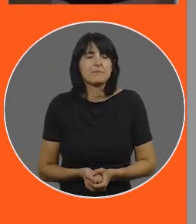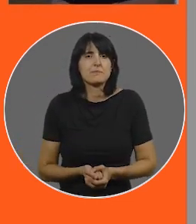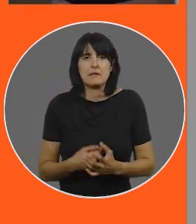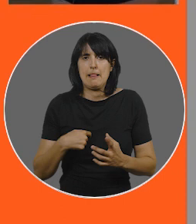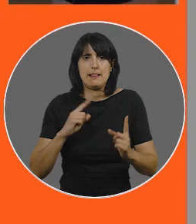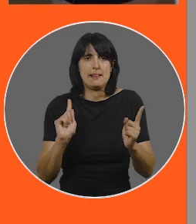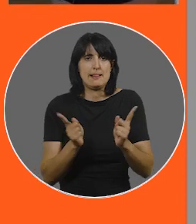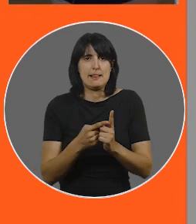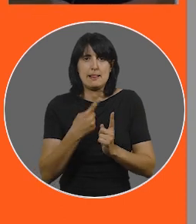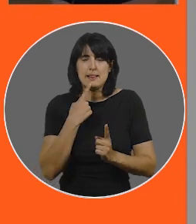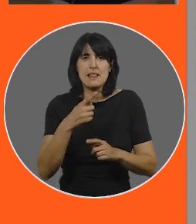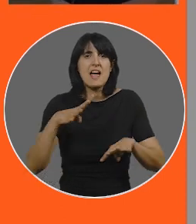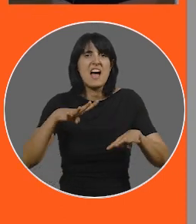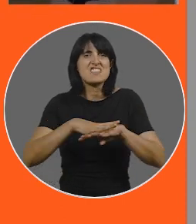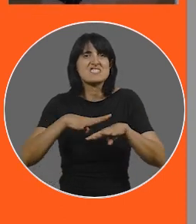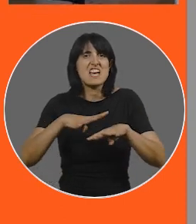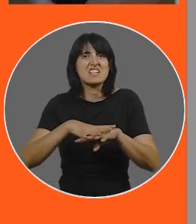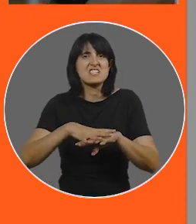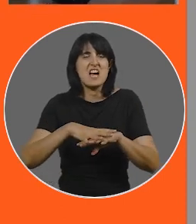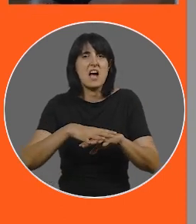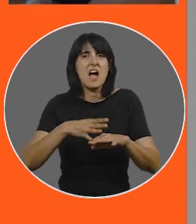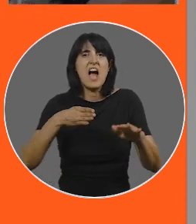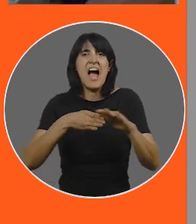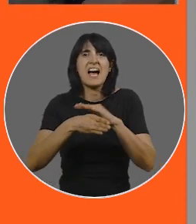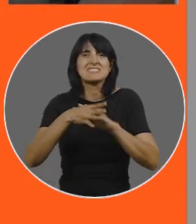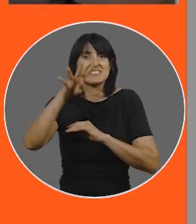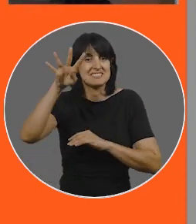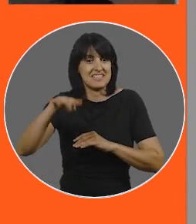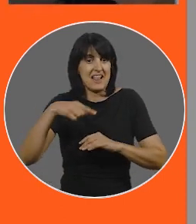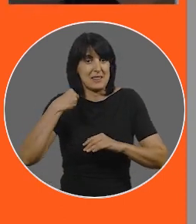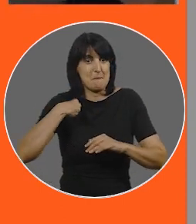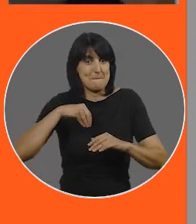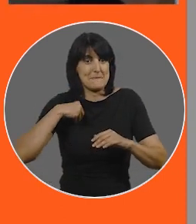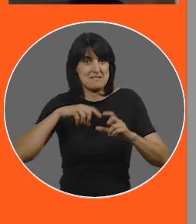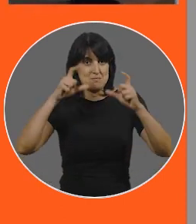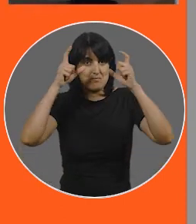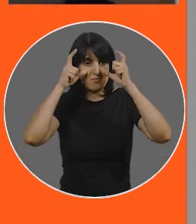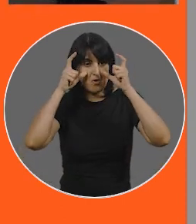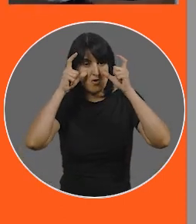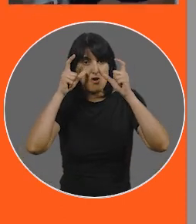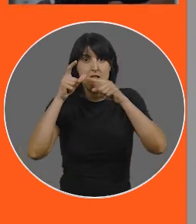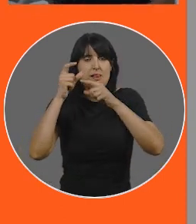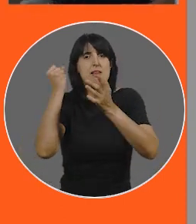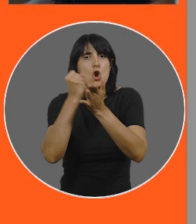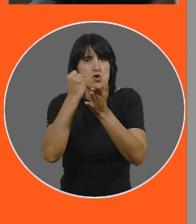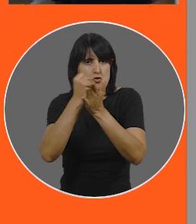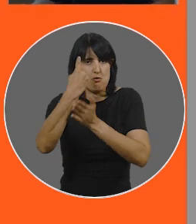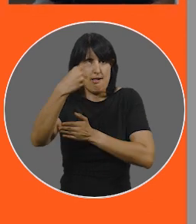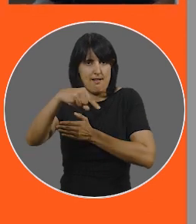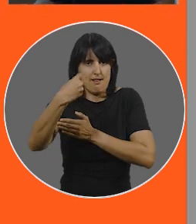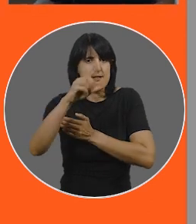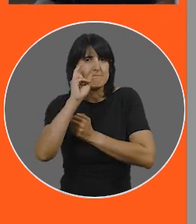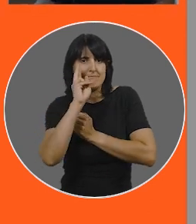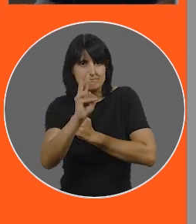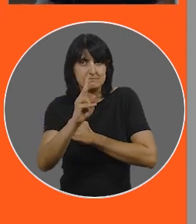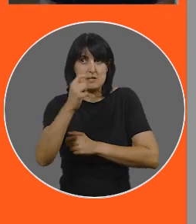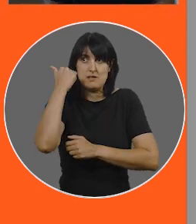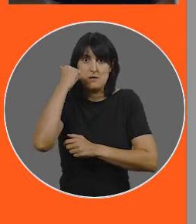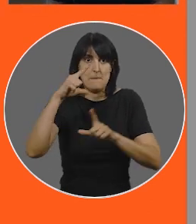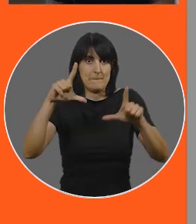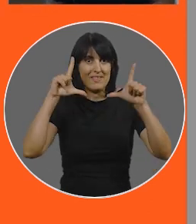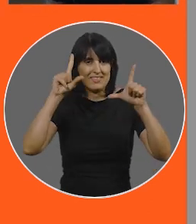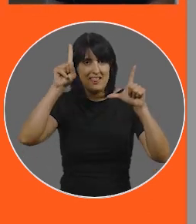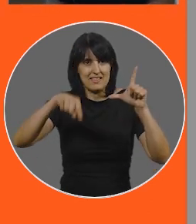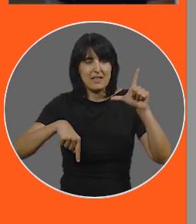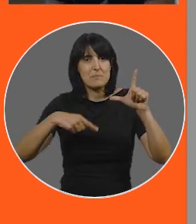m'agradaria parlar-vos molt breument de la xarxa AccessCat. En aquestes ulleres de paper que us he donat, a l'altre costat hi ha el logo, i a la